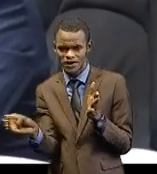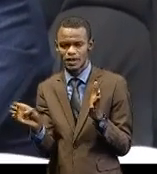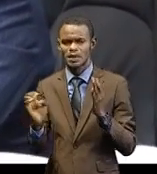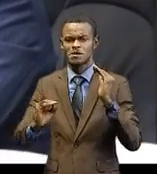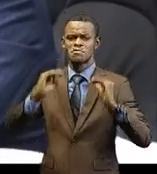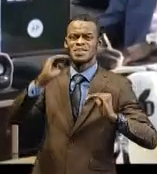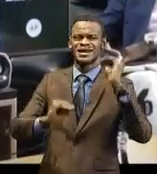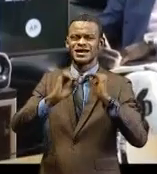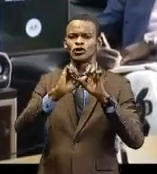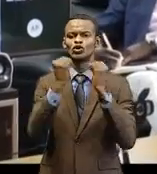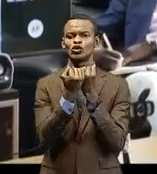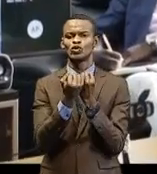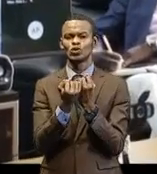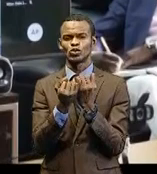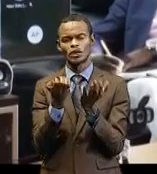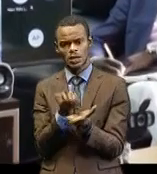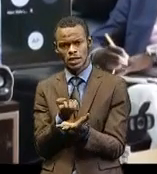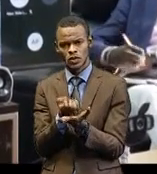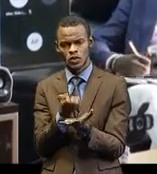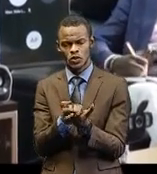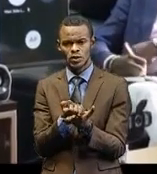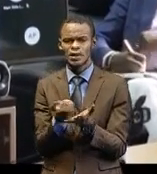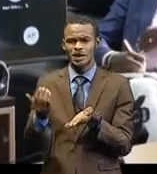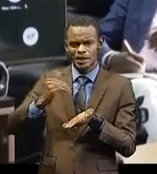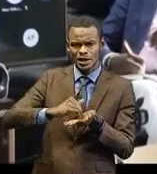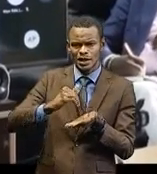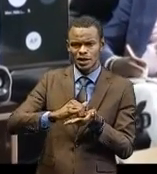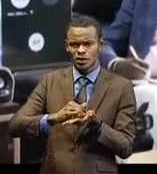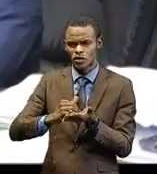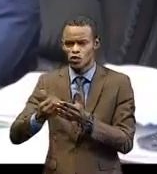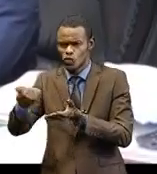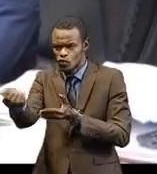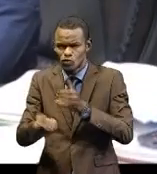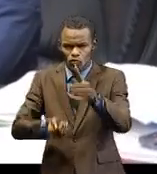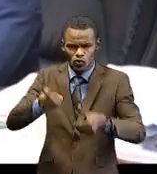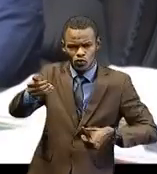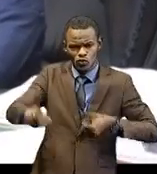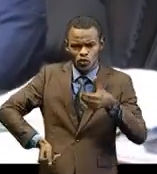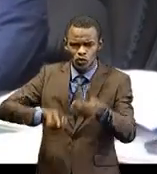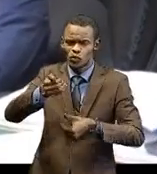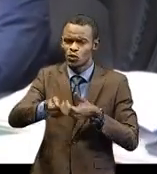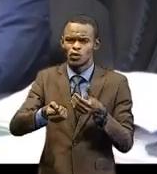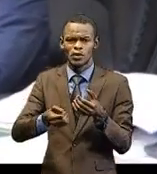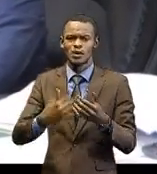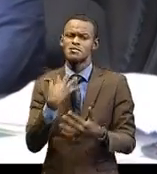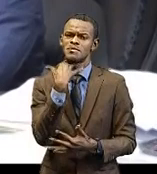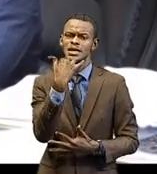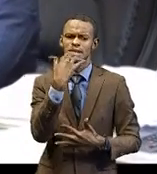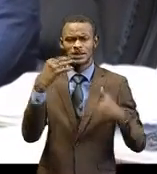socio-économiques par l'essaimage de l'exploitation, de la transformation, et de l'utilisation et